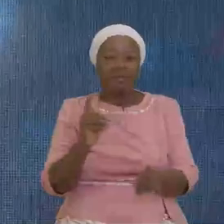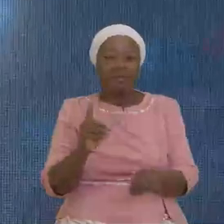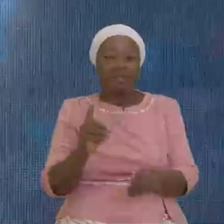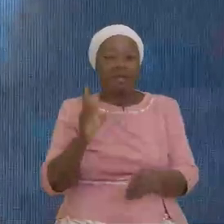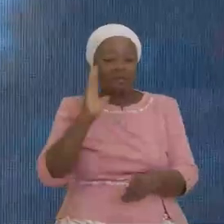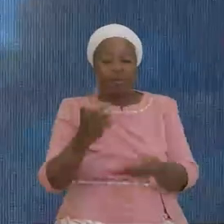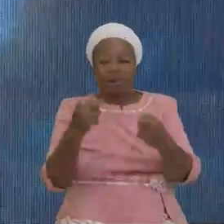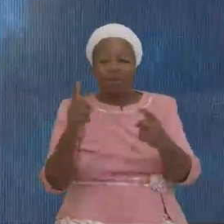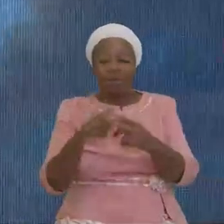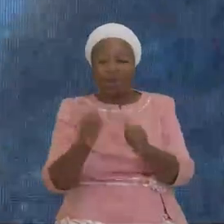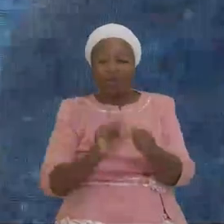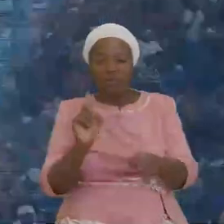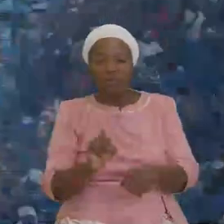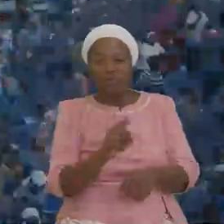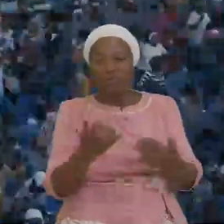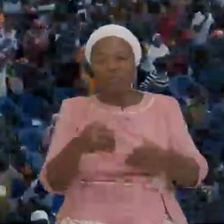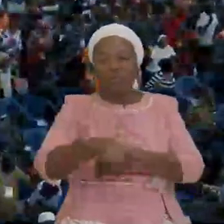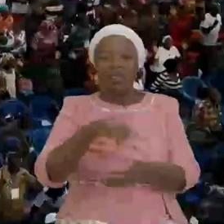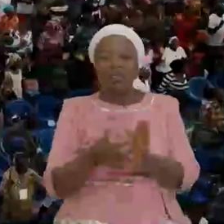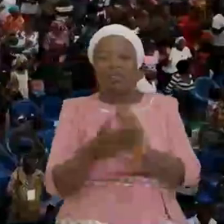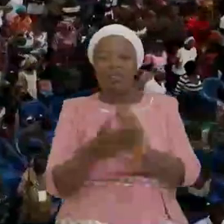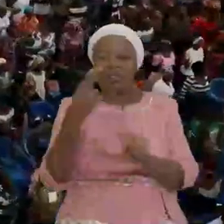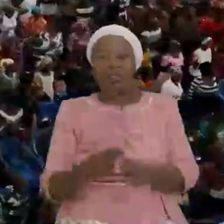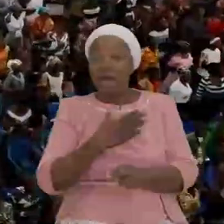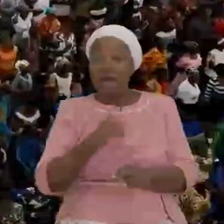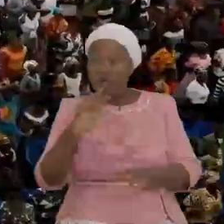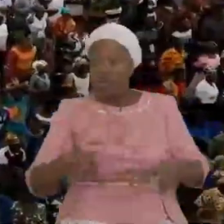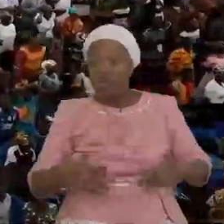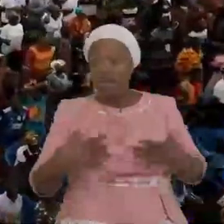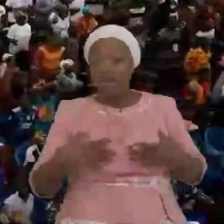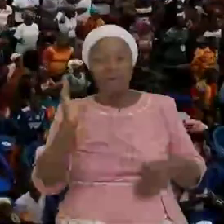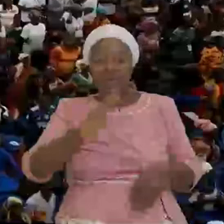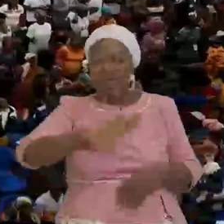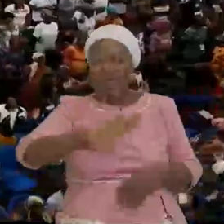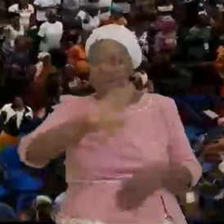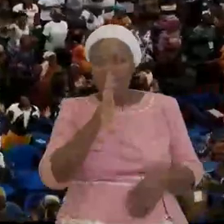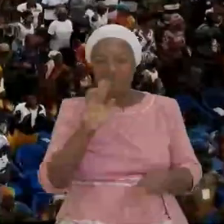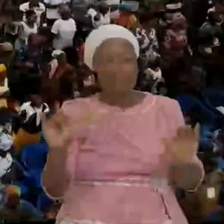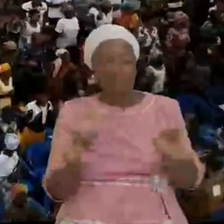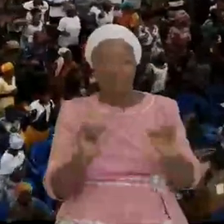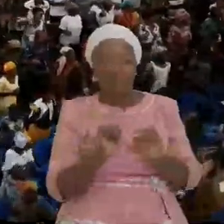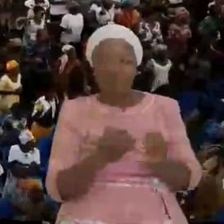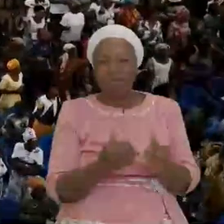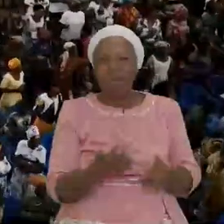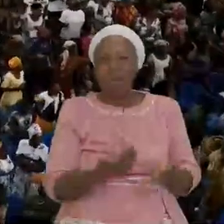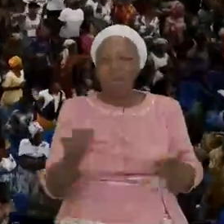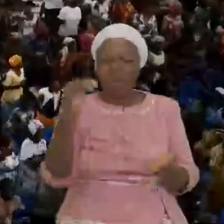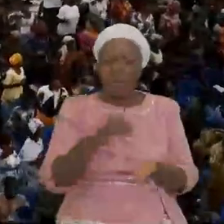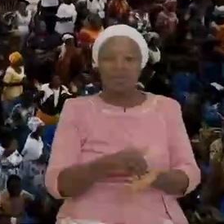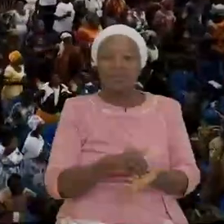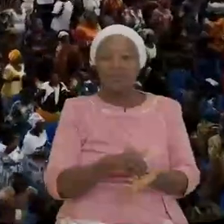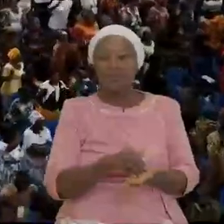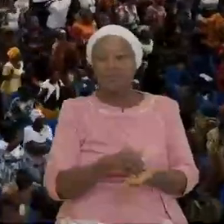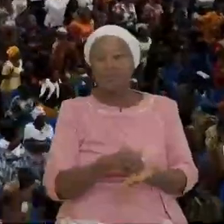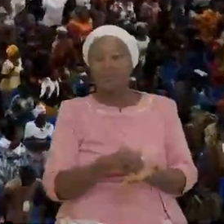vies seront sauvées ce jour. La délivrance aura lieu dans chaque vie ce soir. Et votre